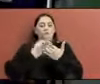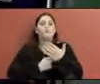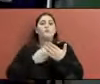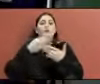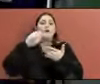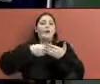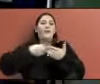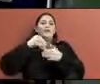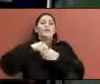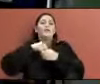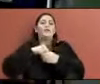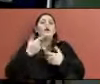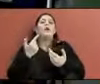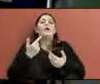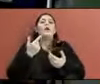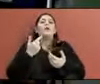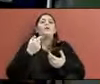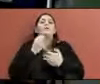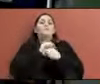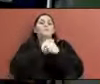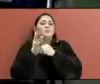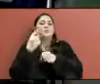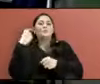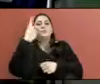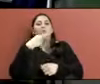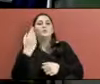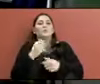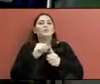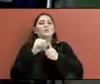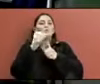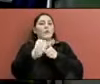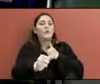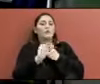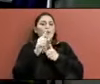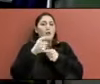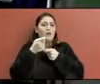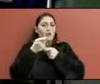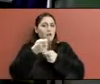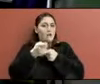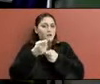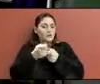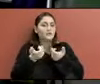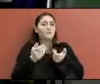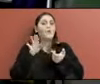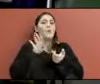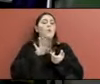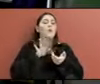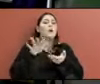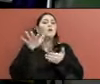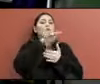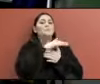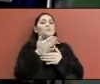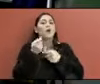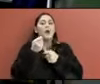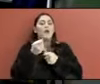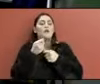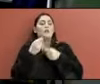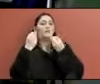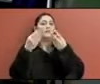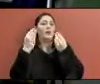şu anda pandemi süresinde biliyorsunuz uzaktan eğitimle öğrencilerimiz eğitim